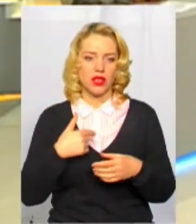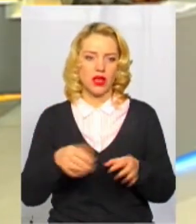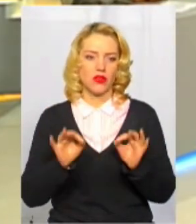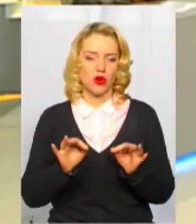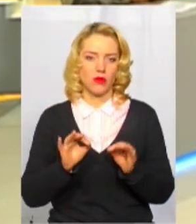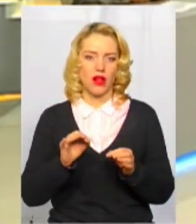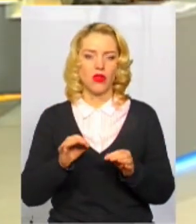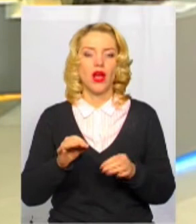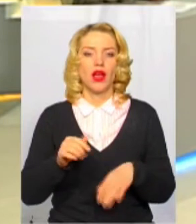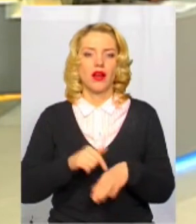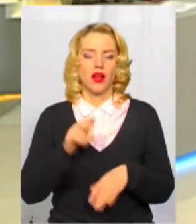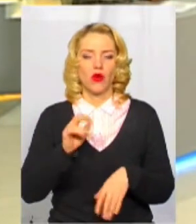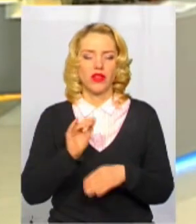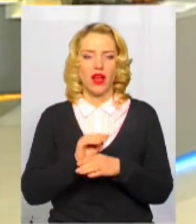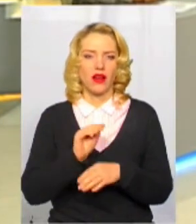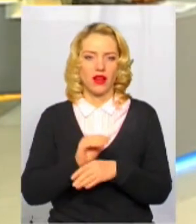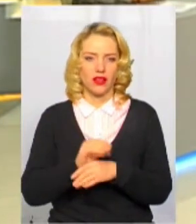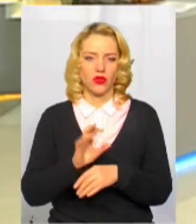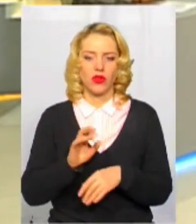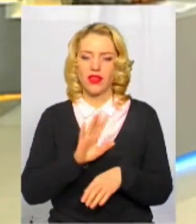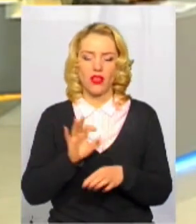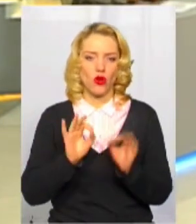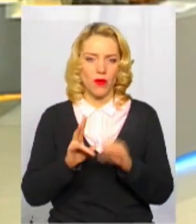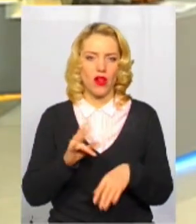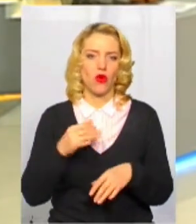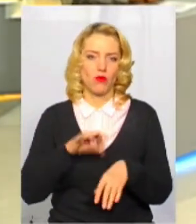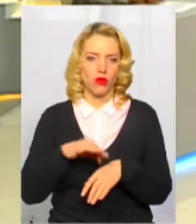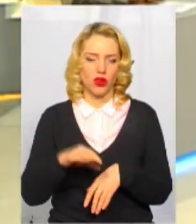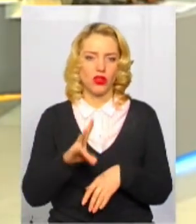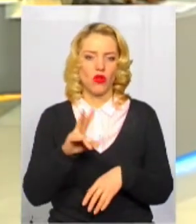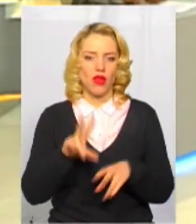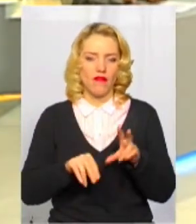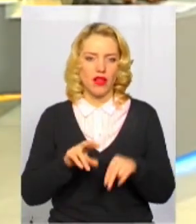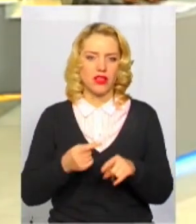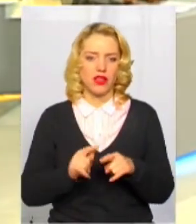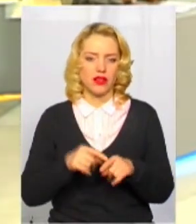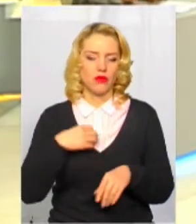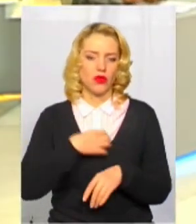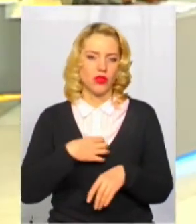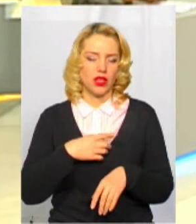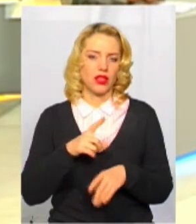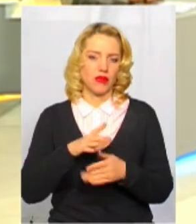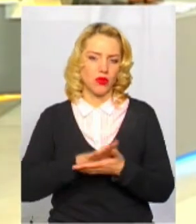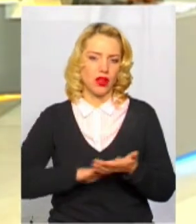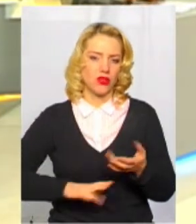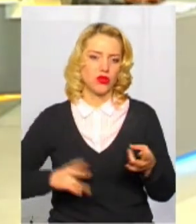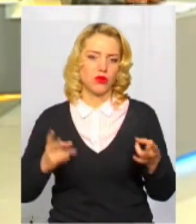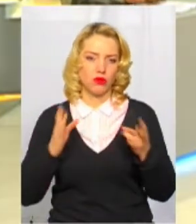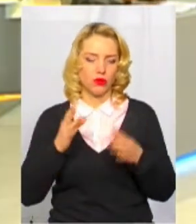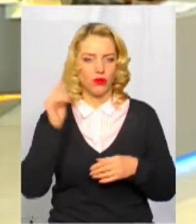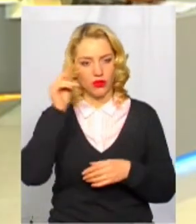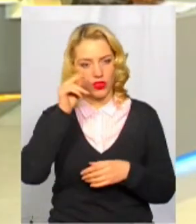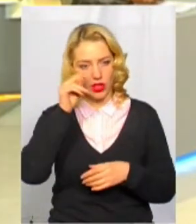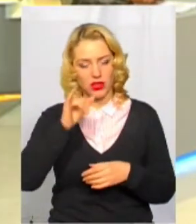нормально реагую на критику. Ненормально, звісно, боляче, але я вважаю, що це є ті пріоритети, які в подальшому нам треба